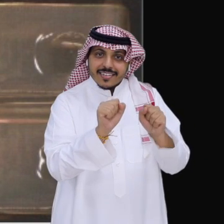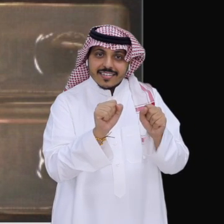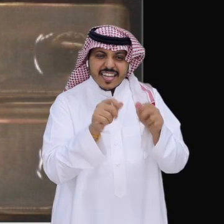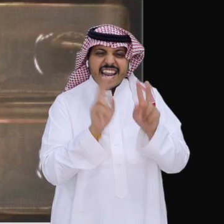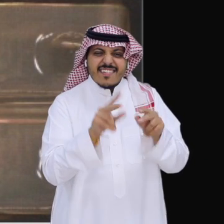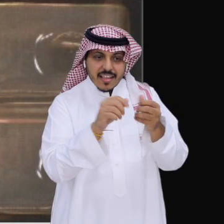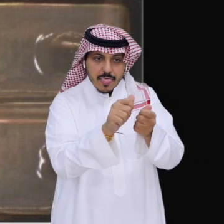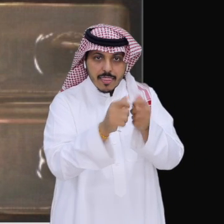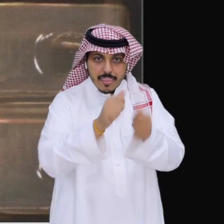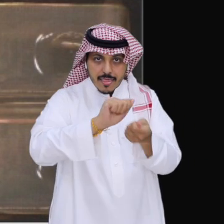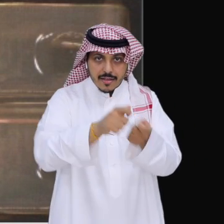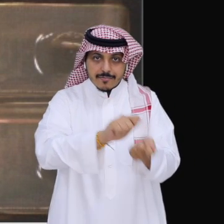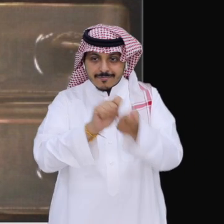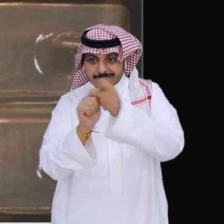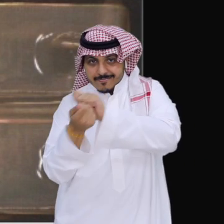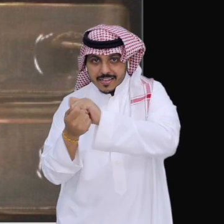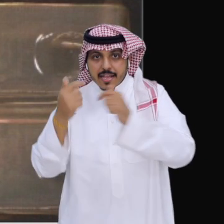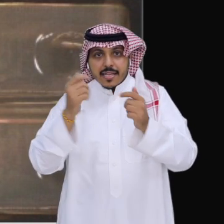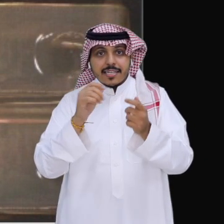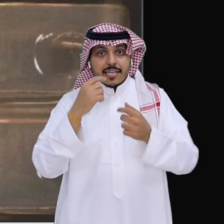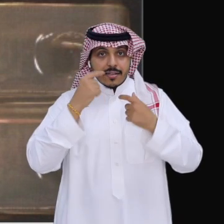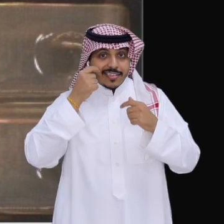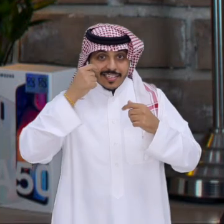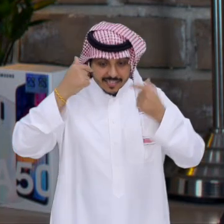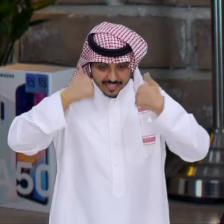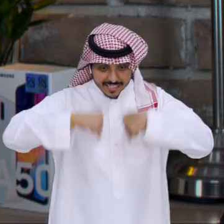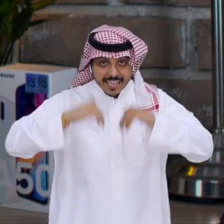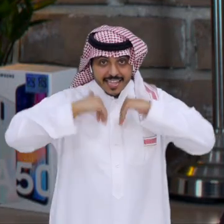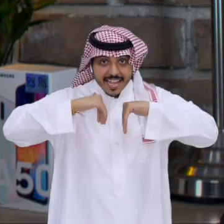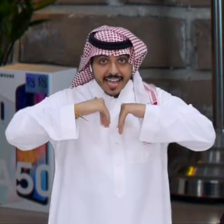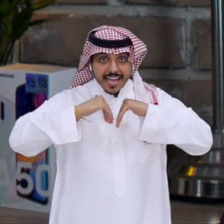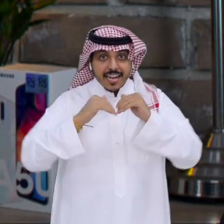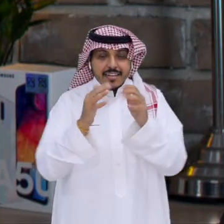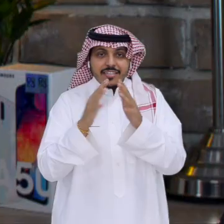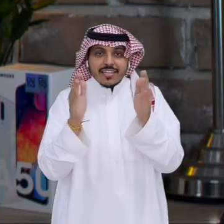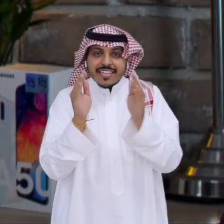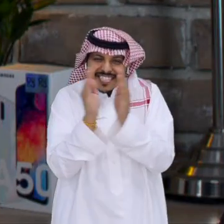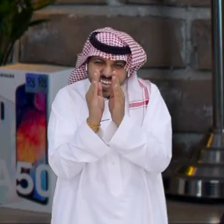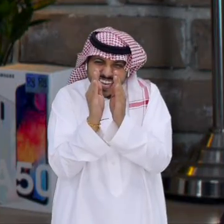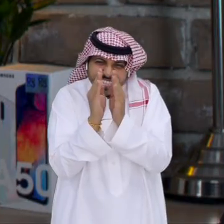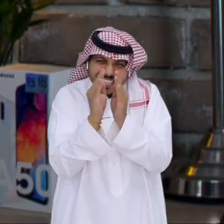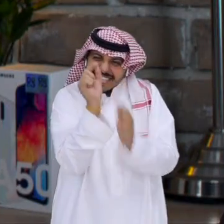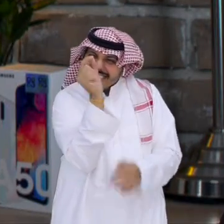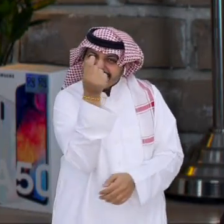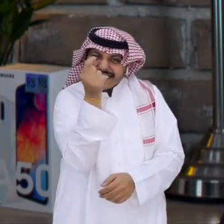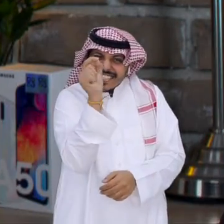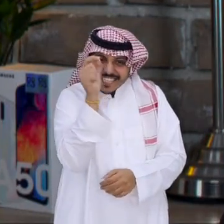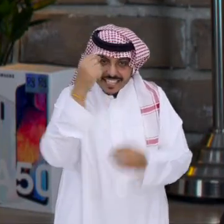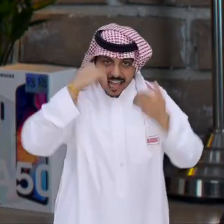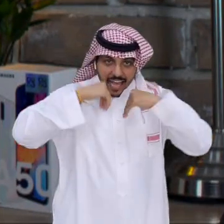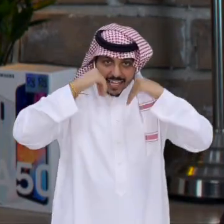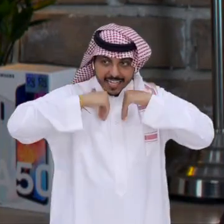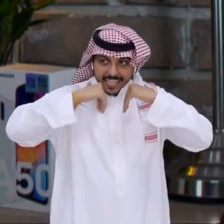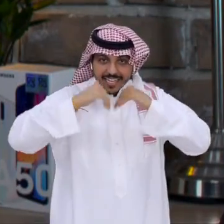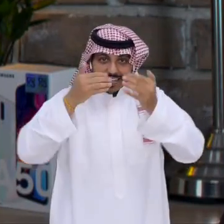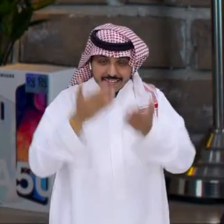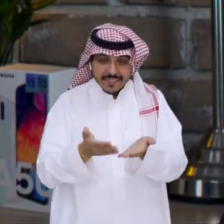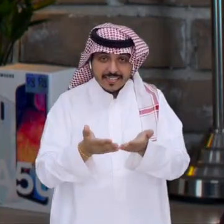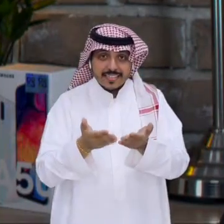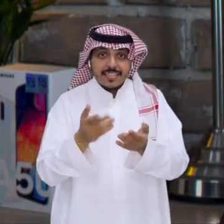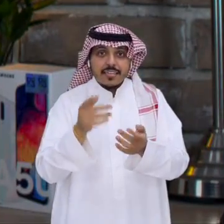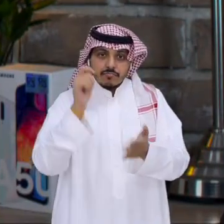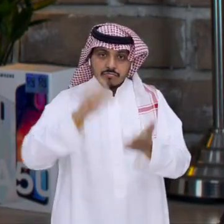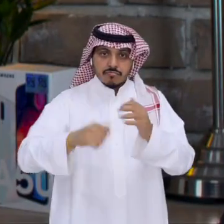المادة اللي يمكن تستخدم في جسم الإنسان. نتكلم على أحجام صغيرة صغيرة جدا مرة تسوى من هذه